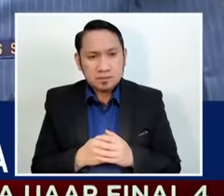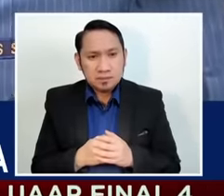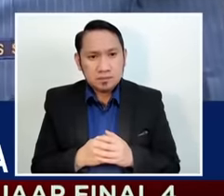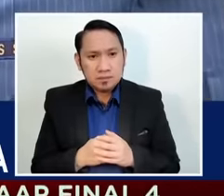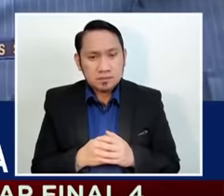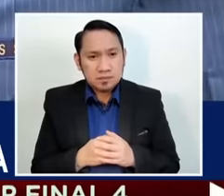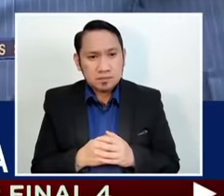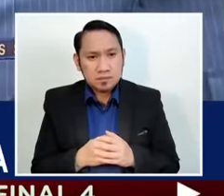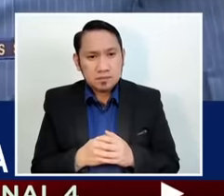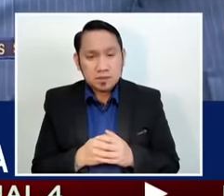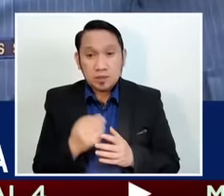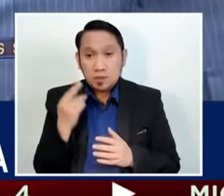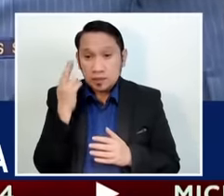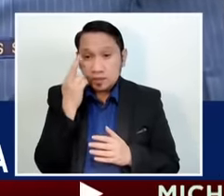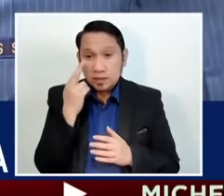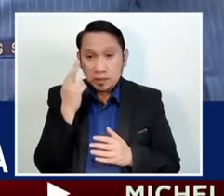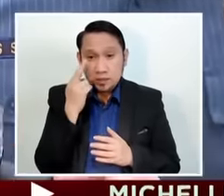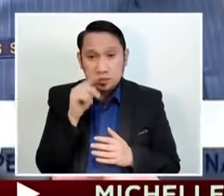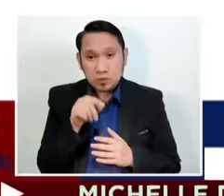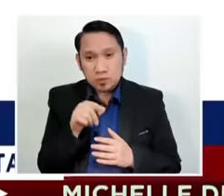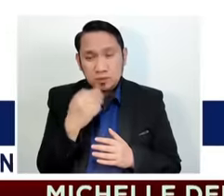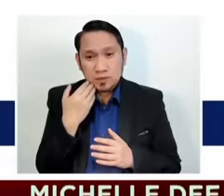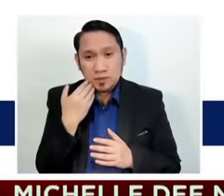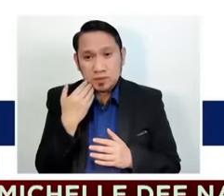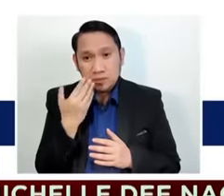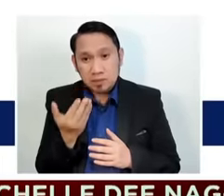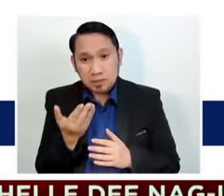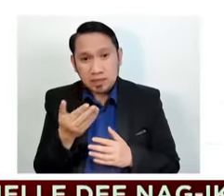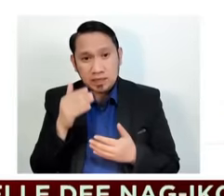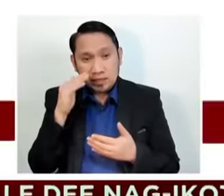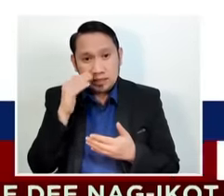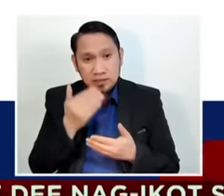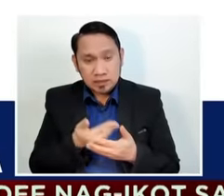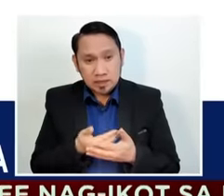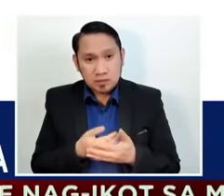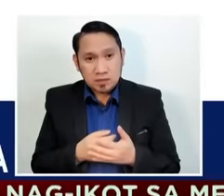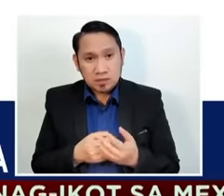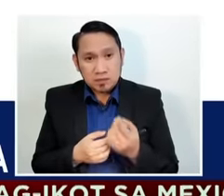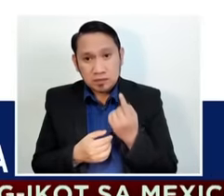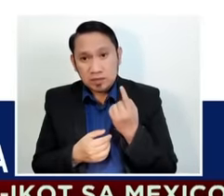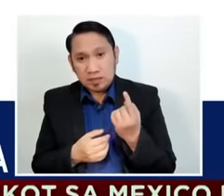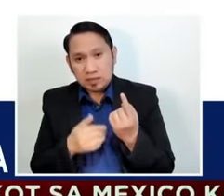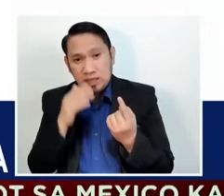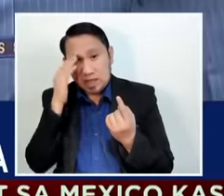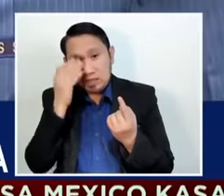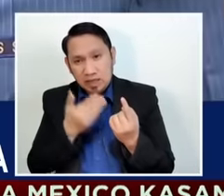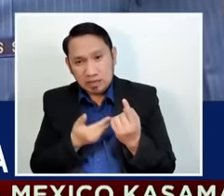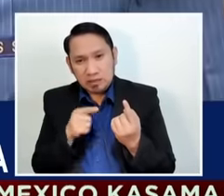Bigayang dahilan is yun na nga, namatayan siya ng anak. Nag-iisang anak lang yata yon. At the same time,